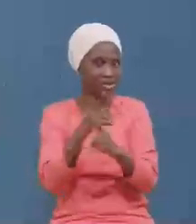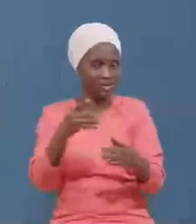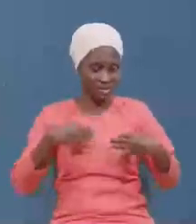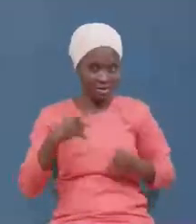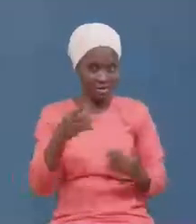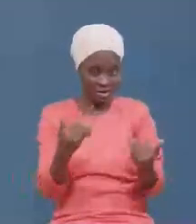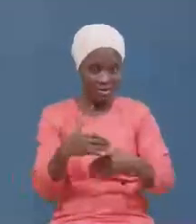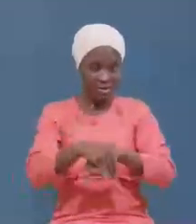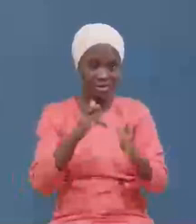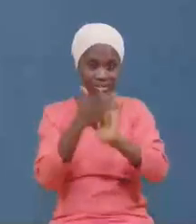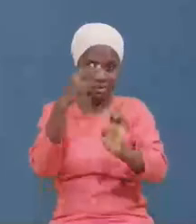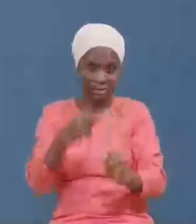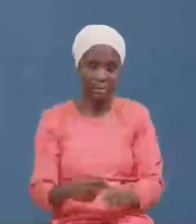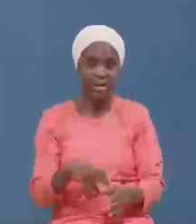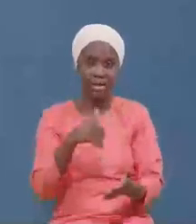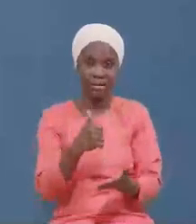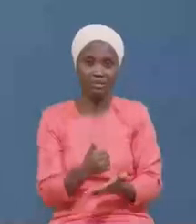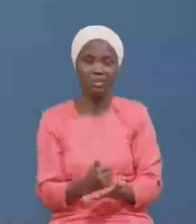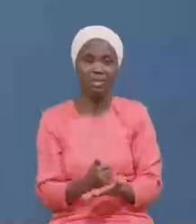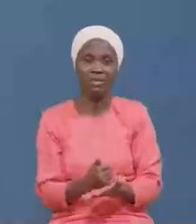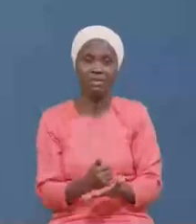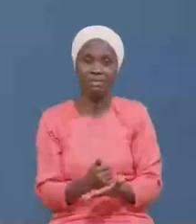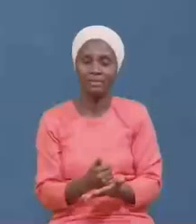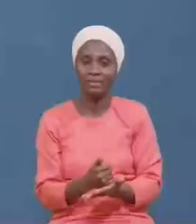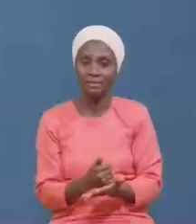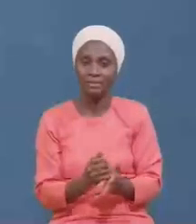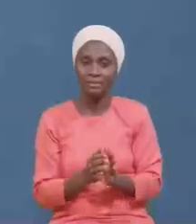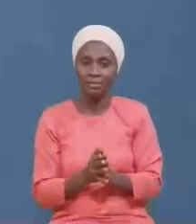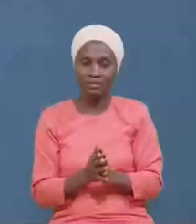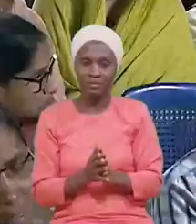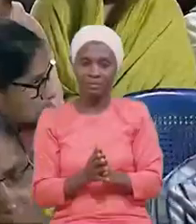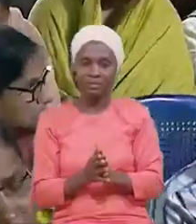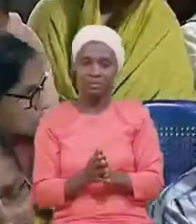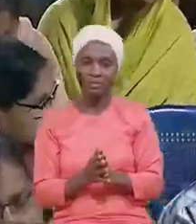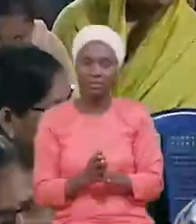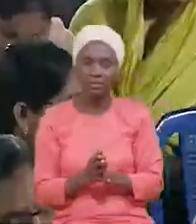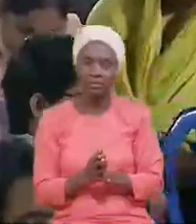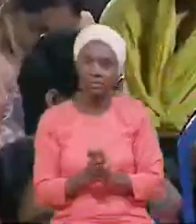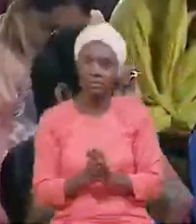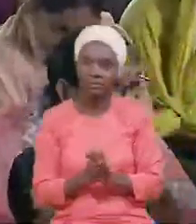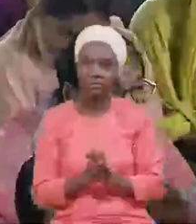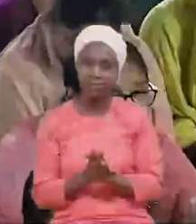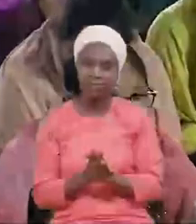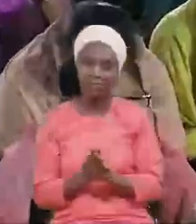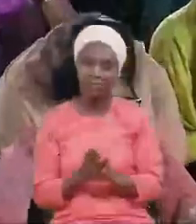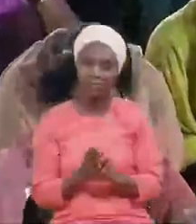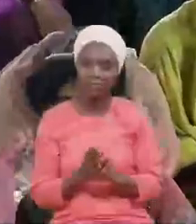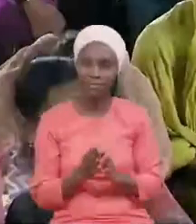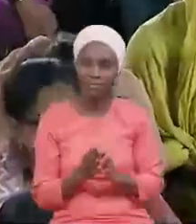le libérateur surnaturel viendra vous toucher, vous guérir, vous délivrer ce soir au nom de Jésus.